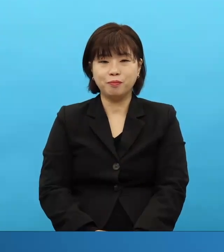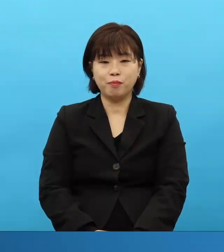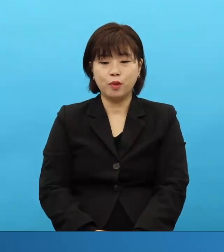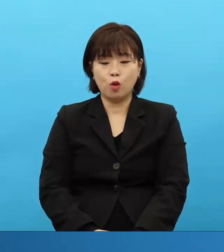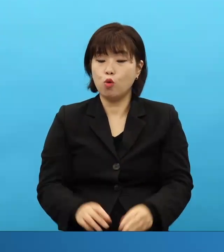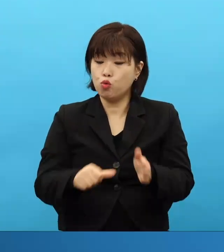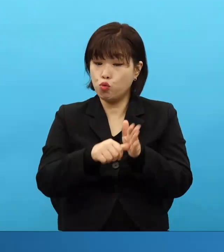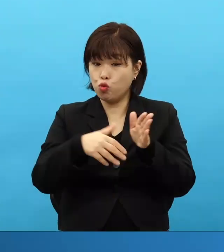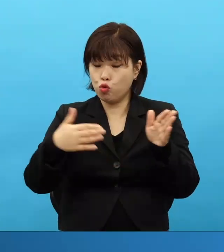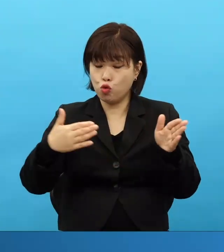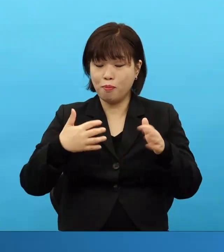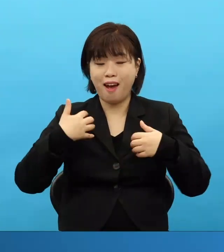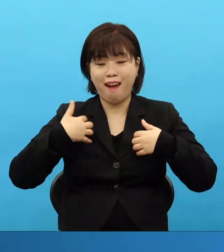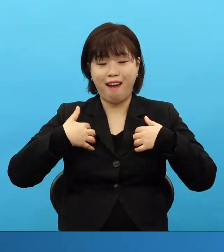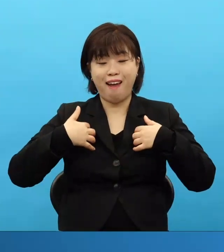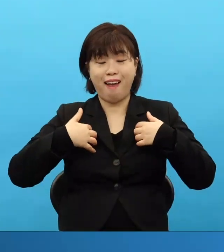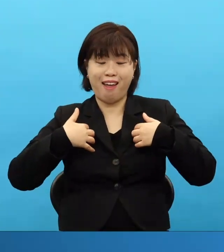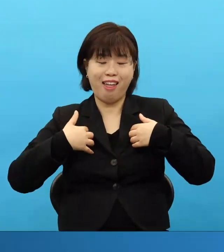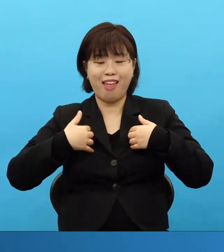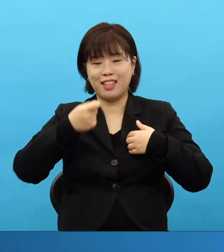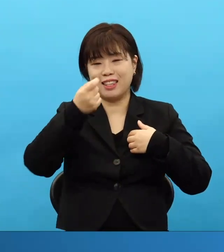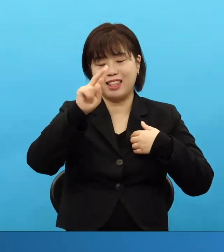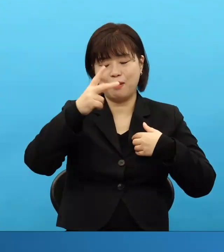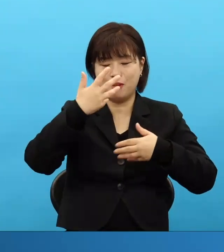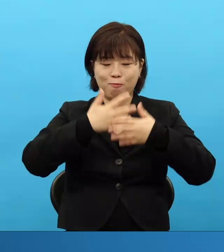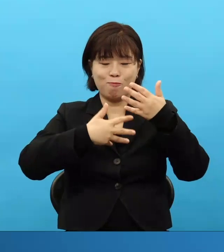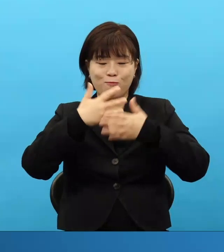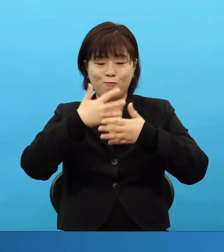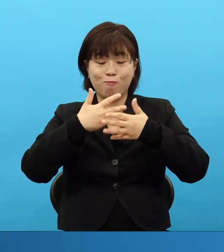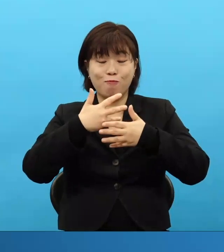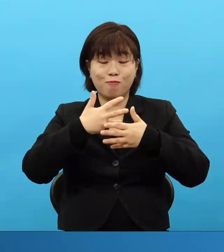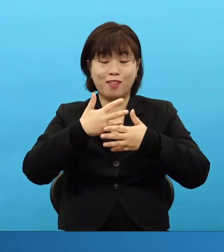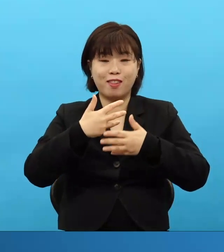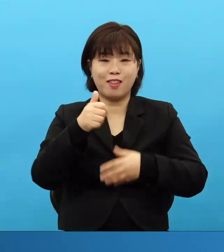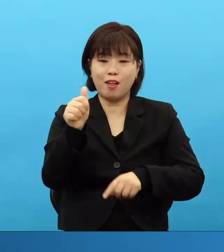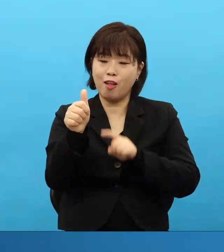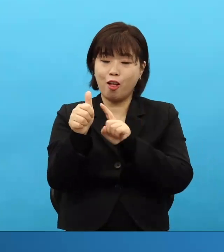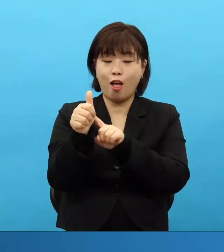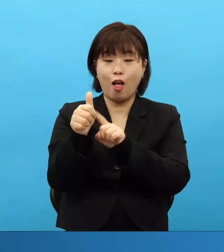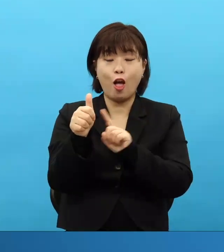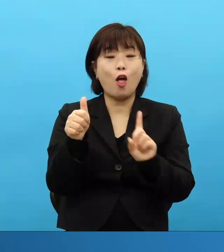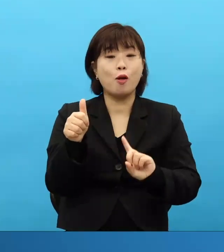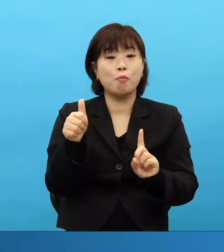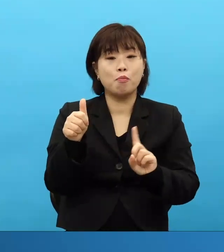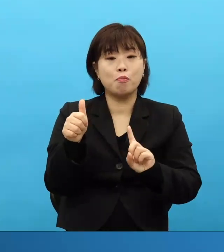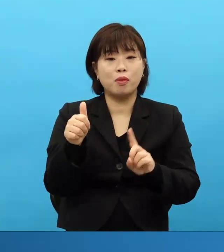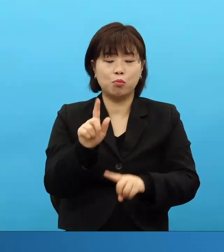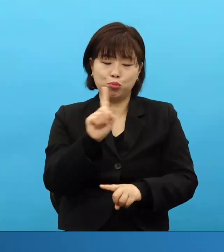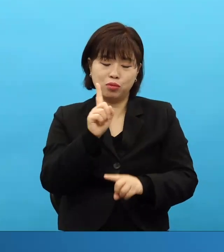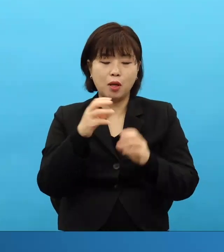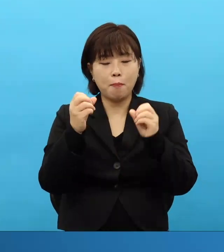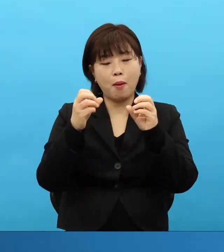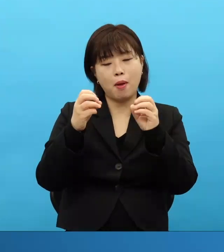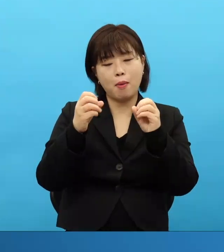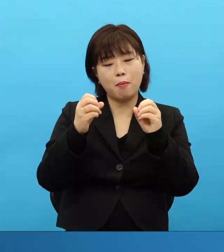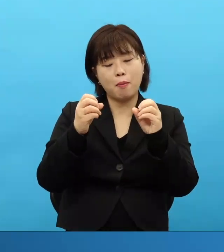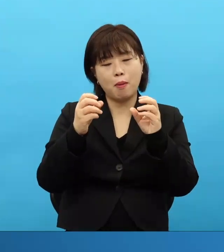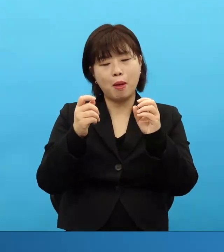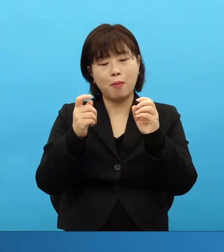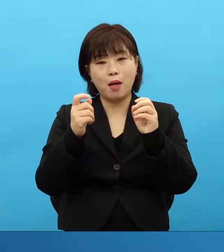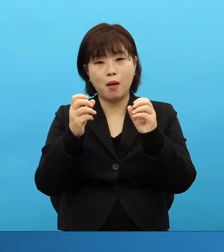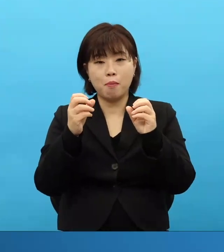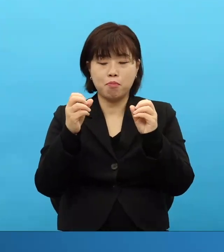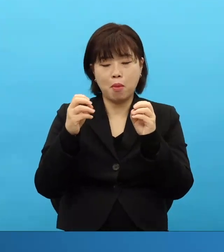명이 톡 콘서트에서 청년들 보고 아무것도 하지 마라 할 필요 없다 이렇게 얘기를 해가지고